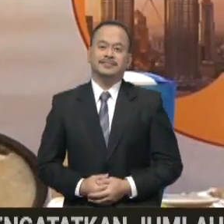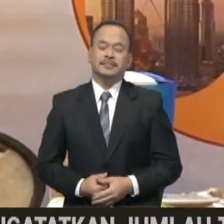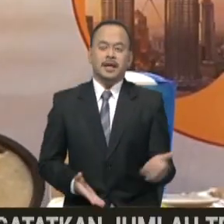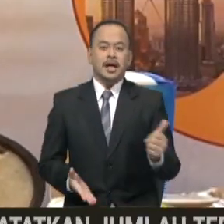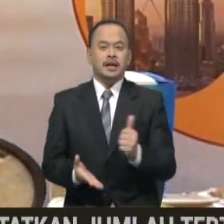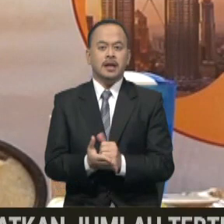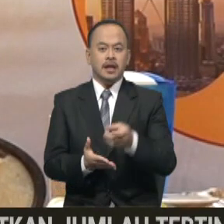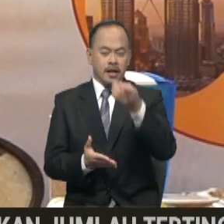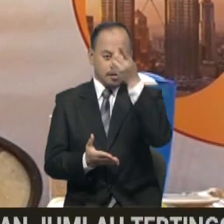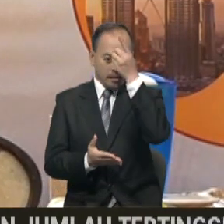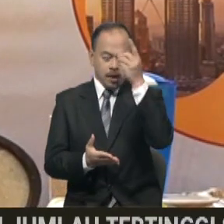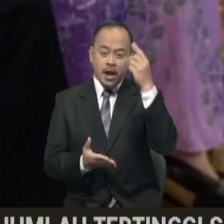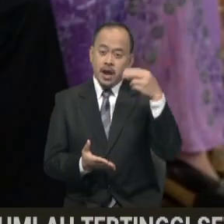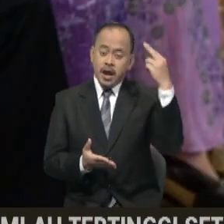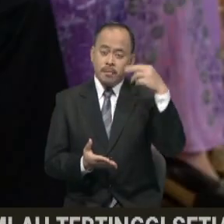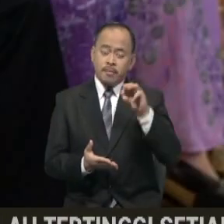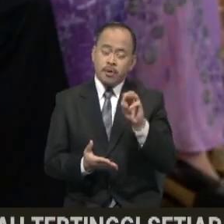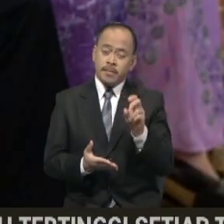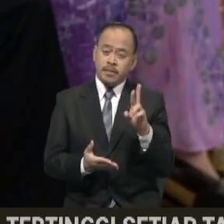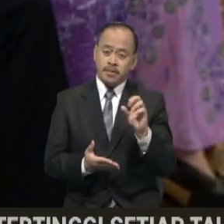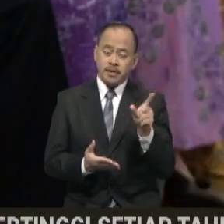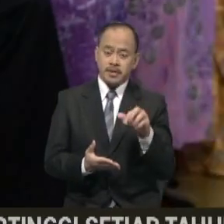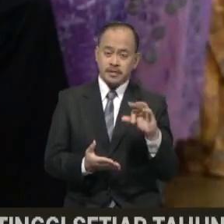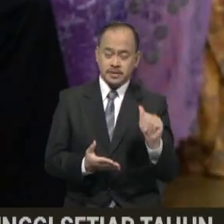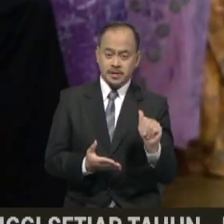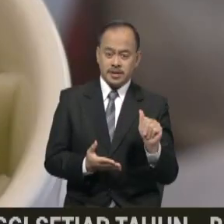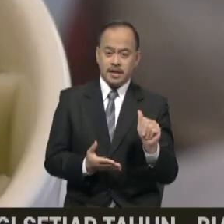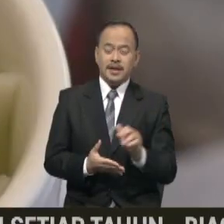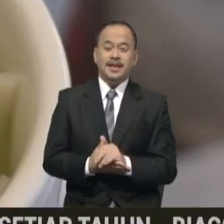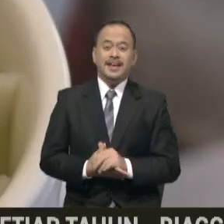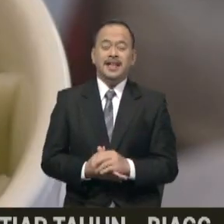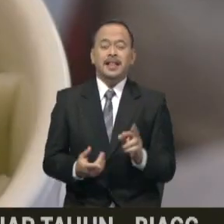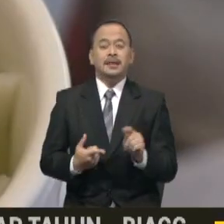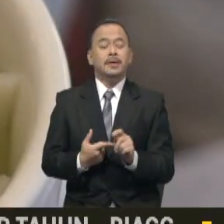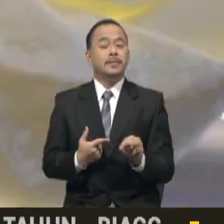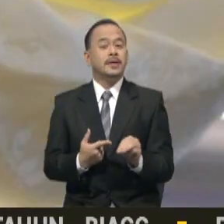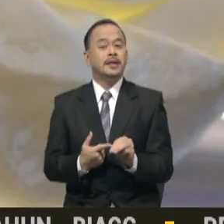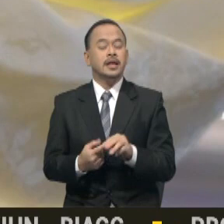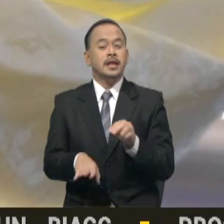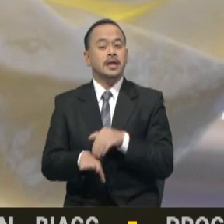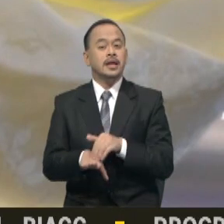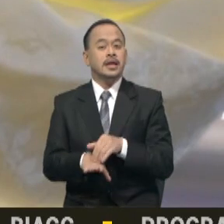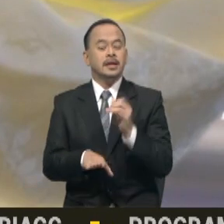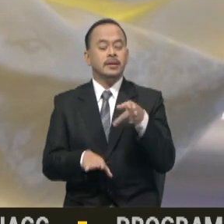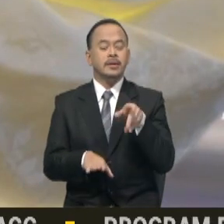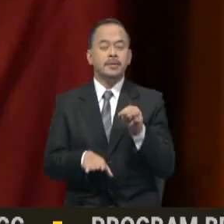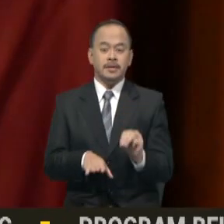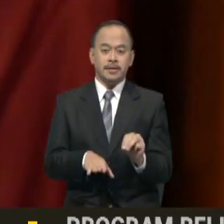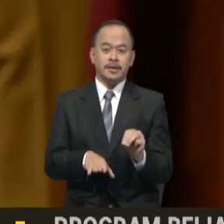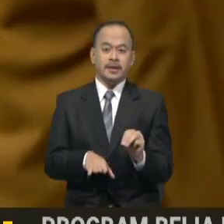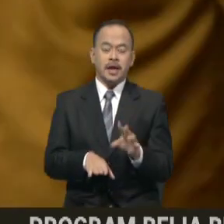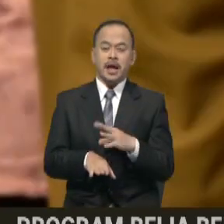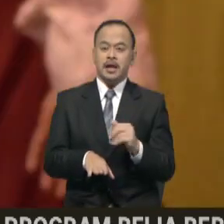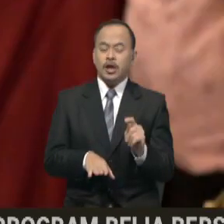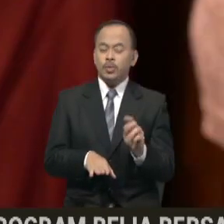Hadir Dato' Seri Paduka Wang Muhammad Reza bin Dato' Paduka Haji Muhammad Yunus, Timbalan Menteri di Jabatan Perdana Menteri